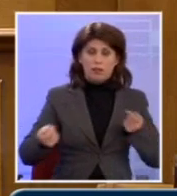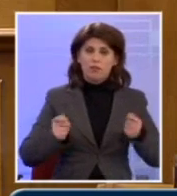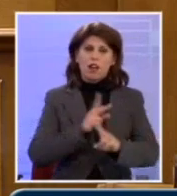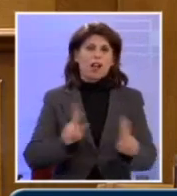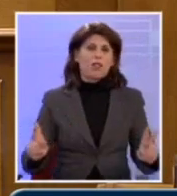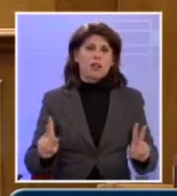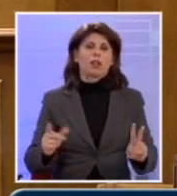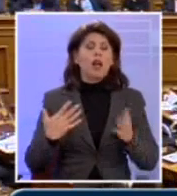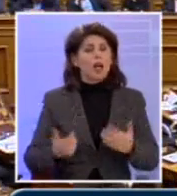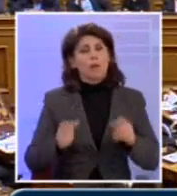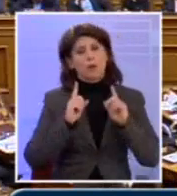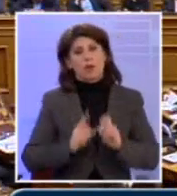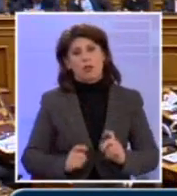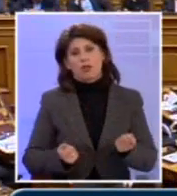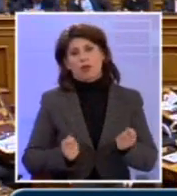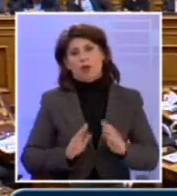να την υλοποιήσουμε.